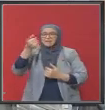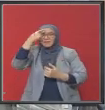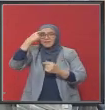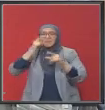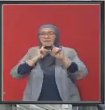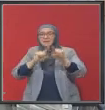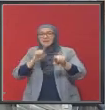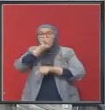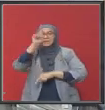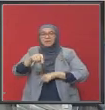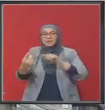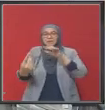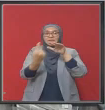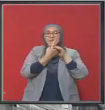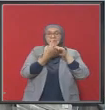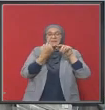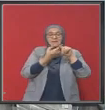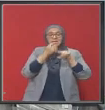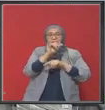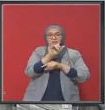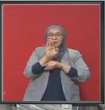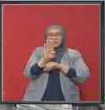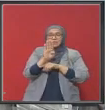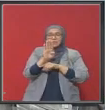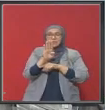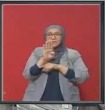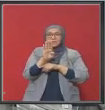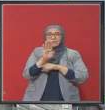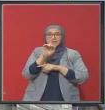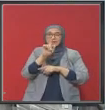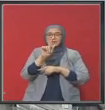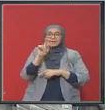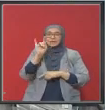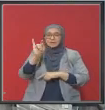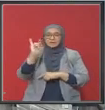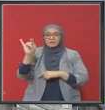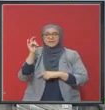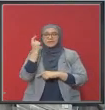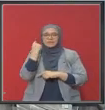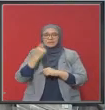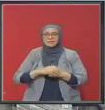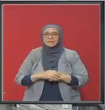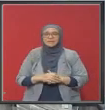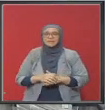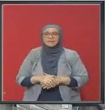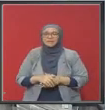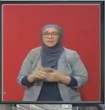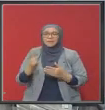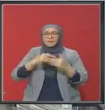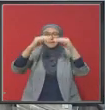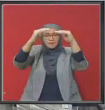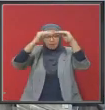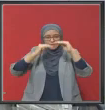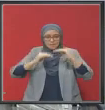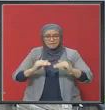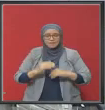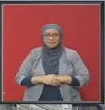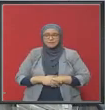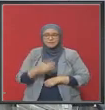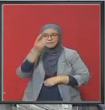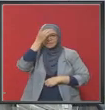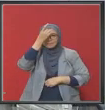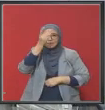persoalan yang dikemukakan oleh yang rumah dan pada atau teluk-teluk intense seterusnya am